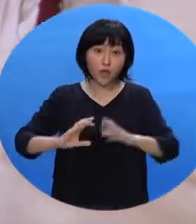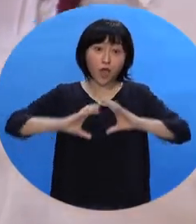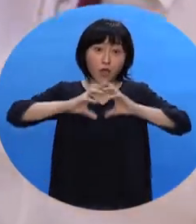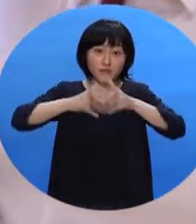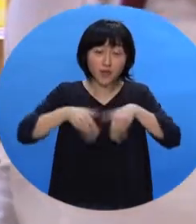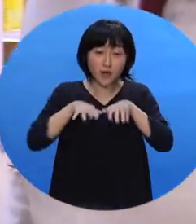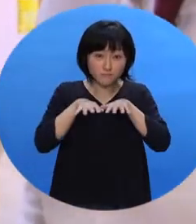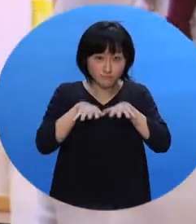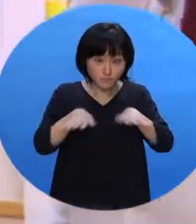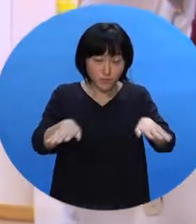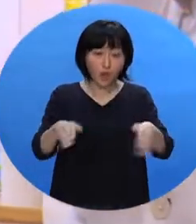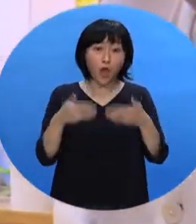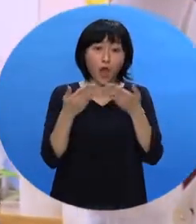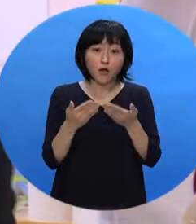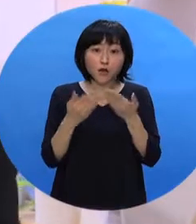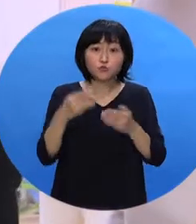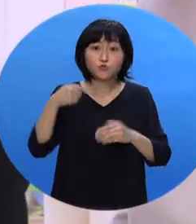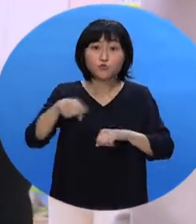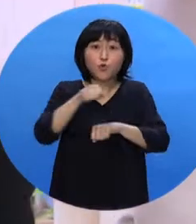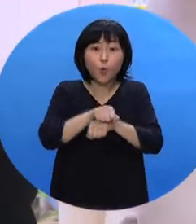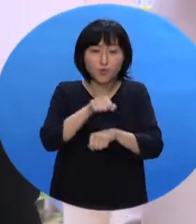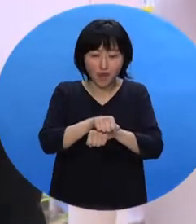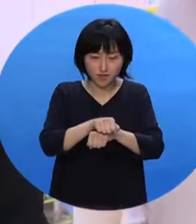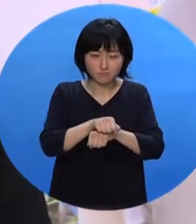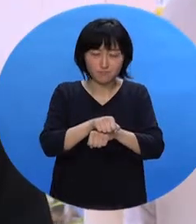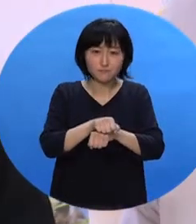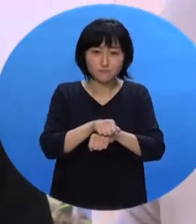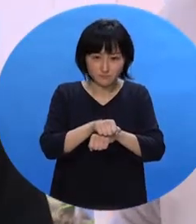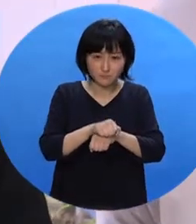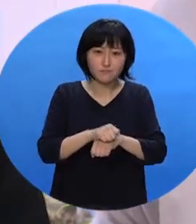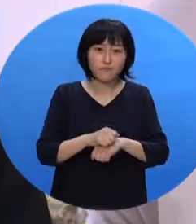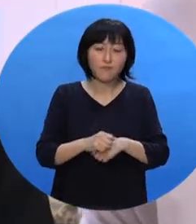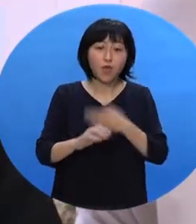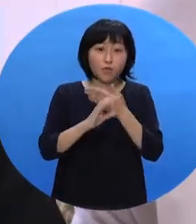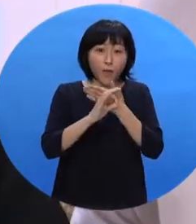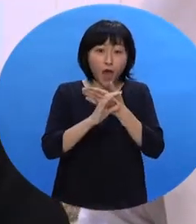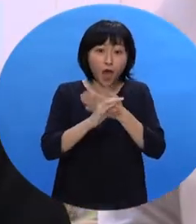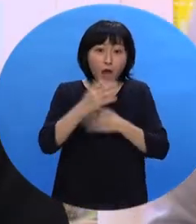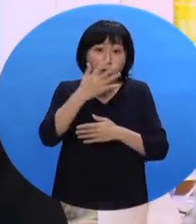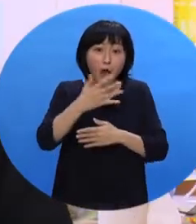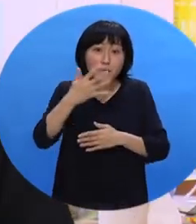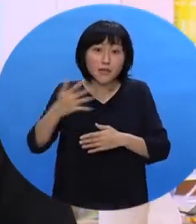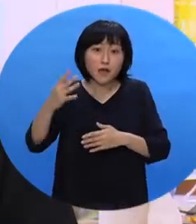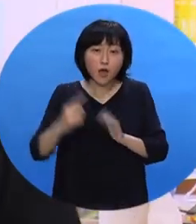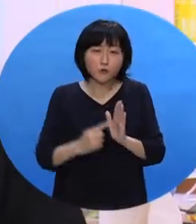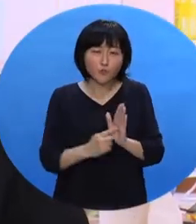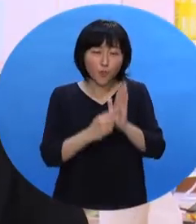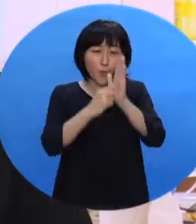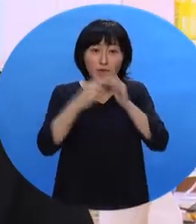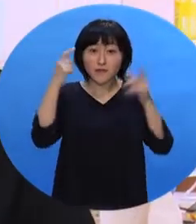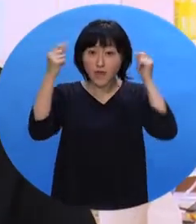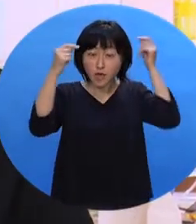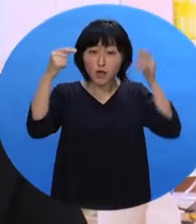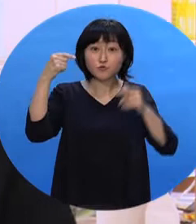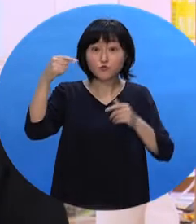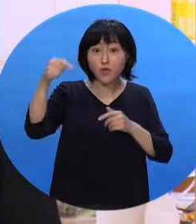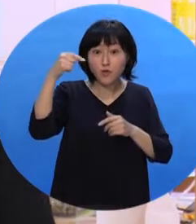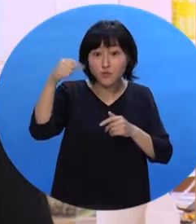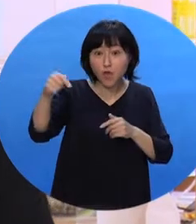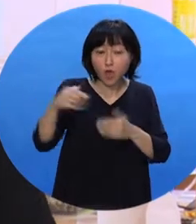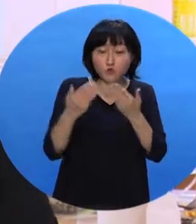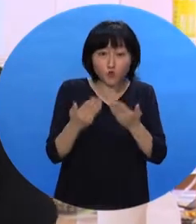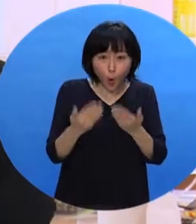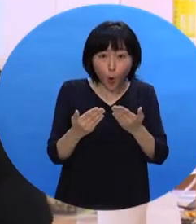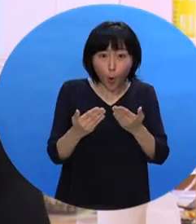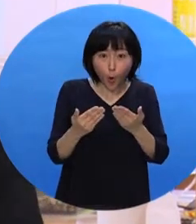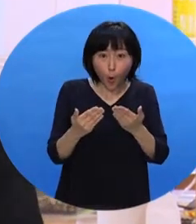世界中に供給される学習教材なんです、はい、世界のどこにいても例えばハーバードの有名な教授の授業を自